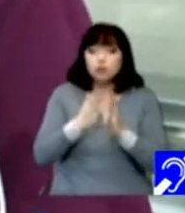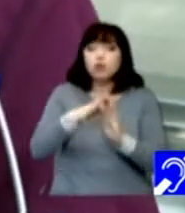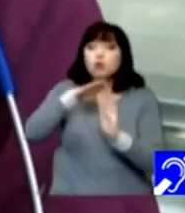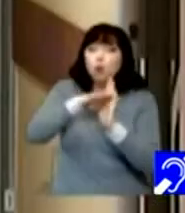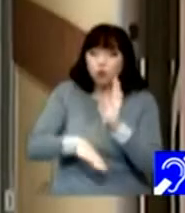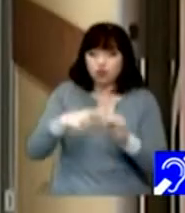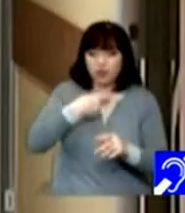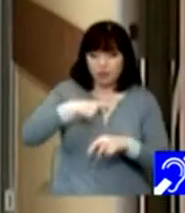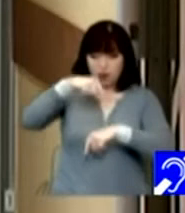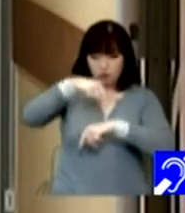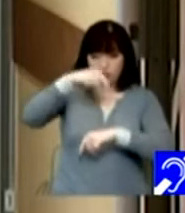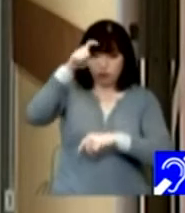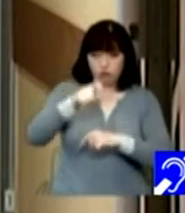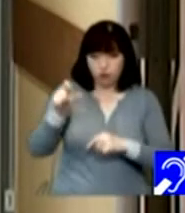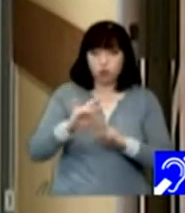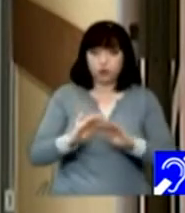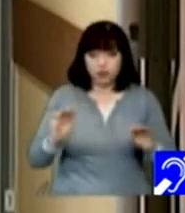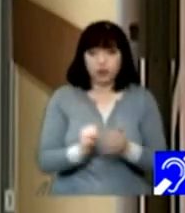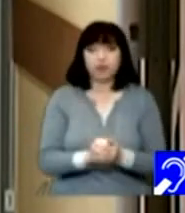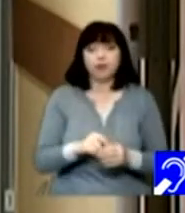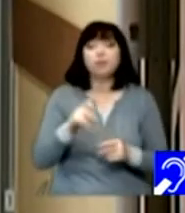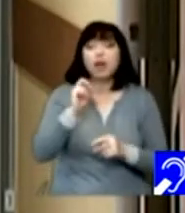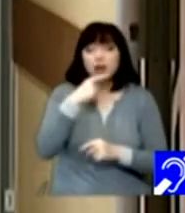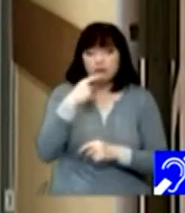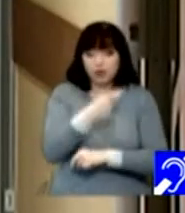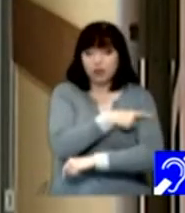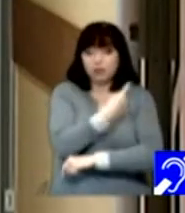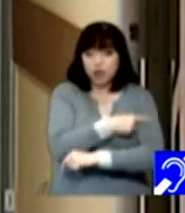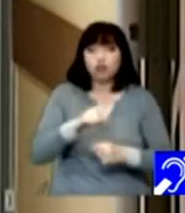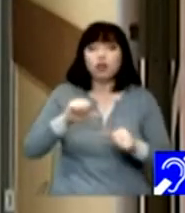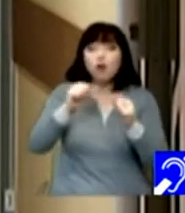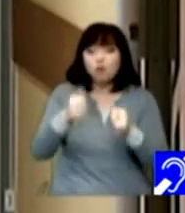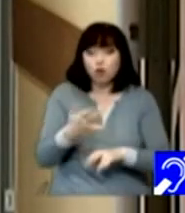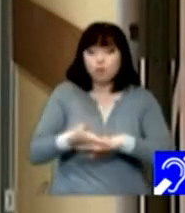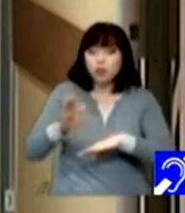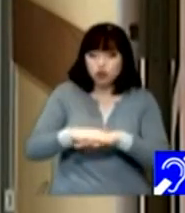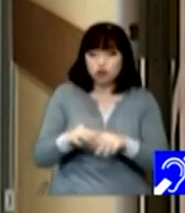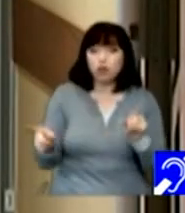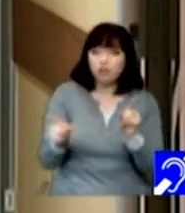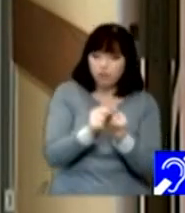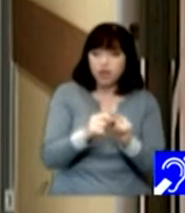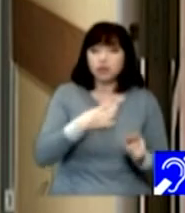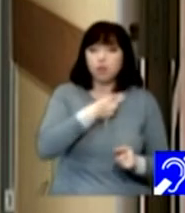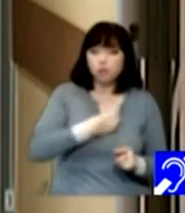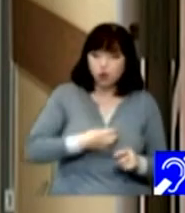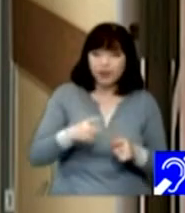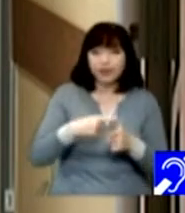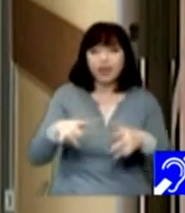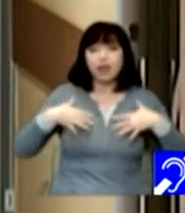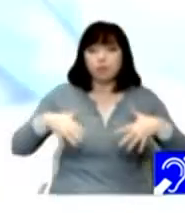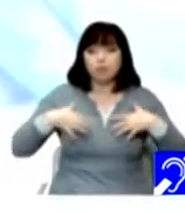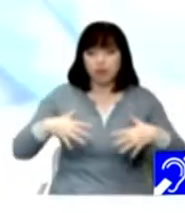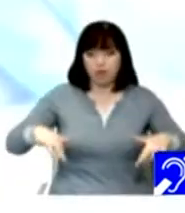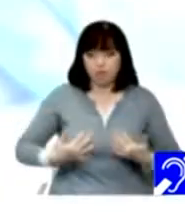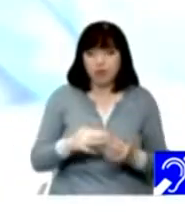cele precedente. Potrivit medicilor, formele grave de COVID la copii sunt însoțite de bronșită sau pneumonie. Copiii